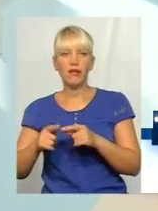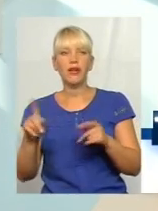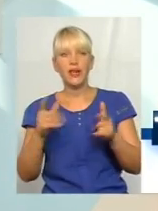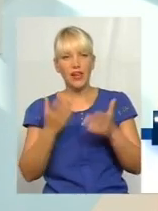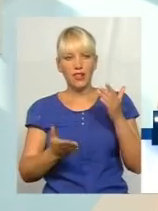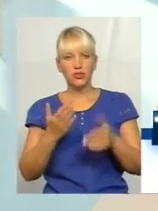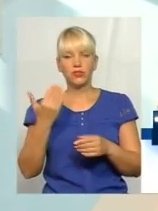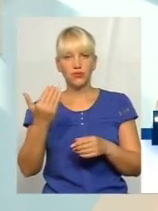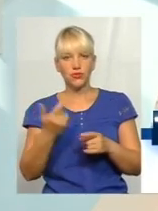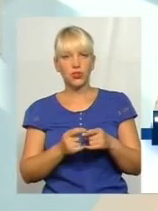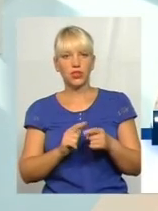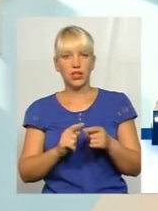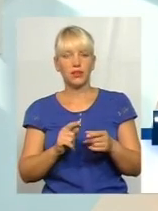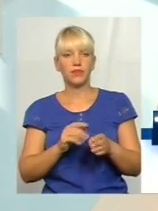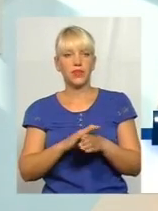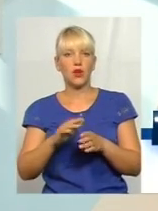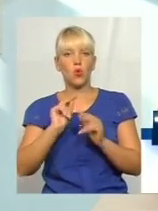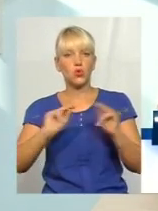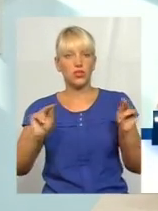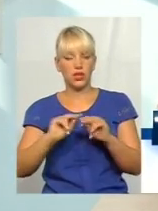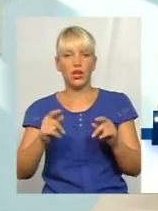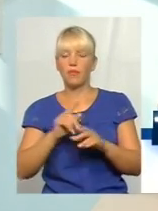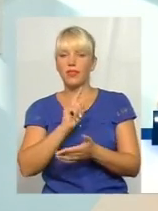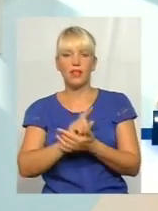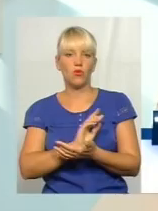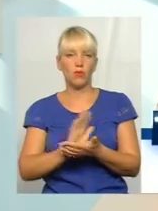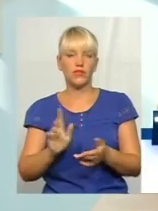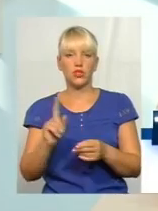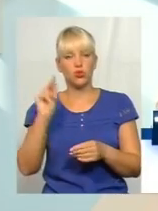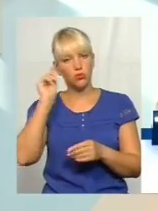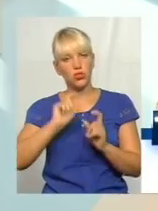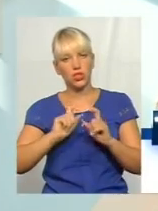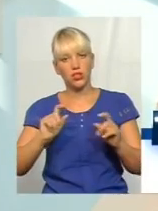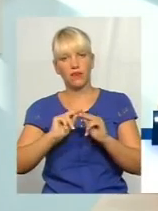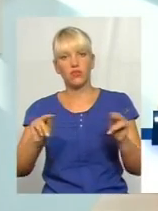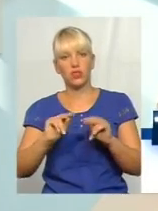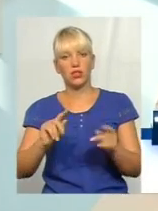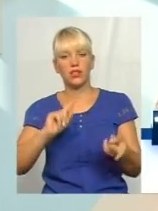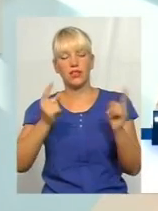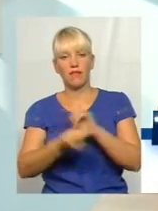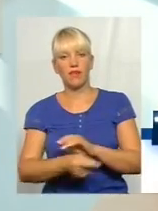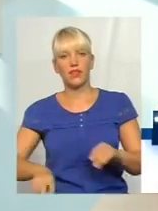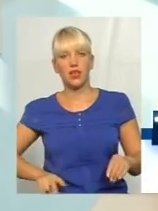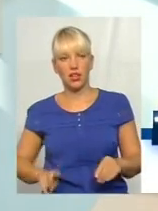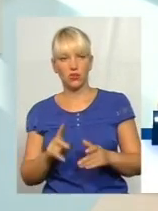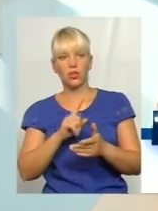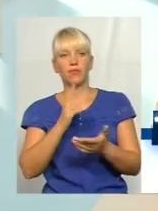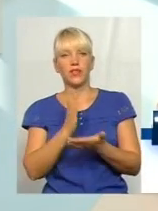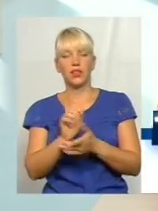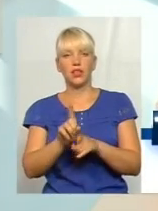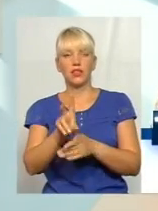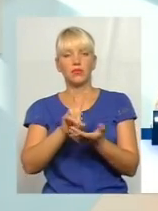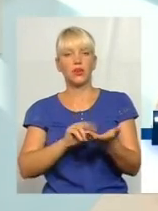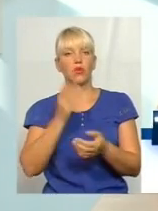були вчителями тому що в принципі не обов'язково вчи ну шкільний вчитель має ставати директором от є приклади коли